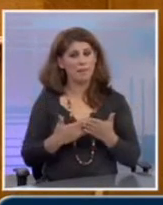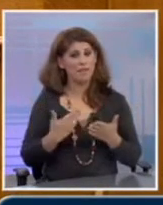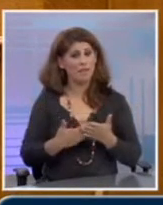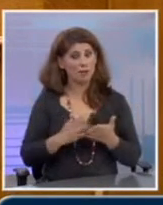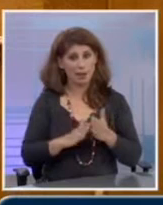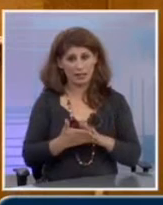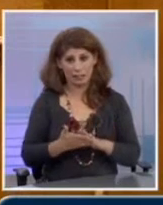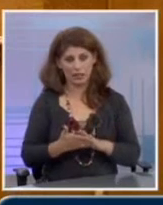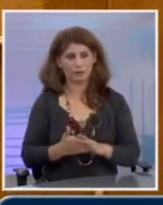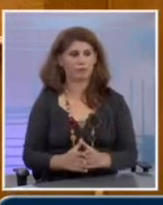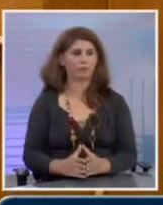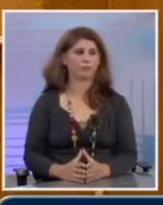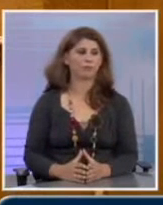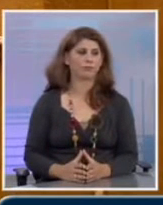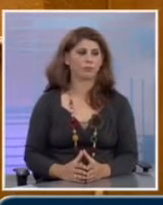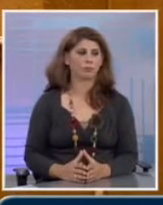Υπάρχουν